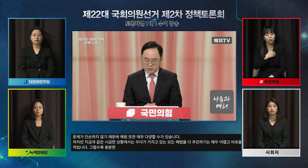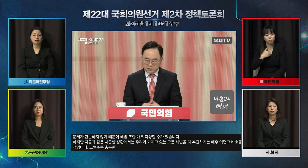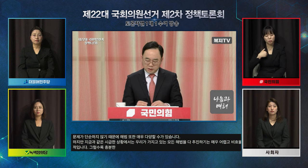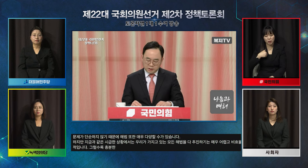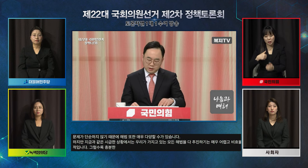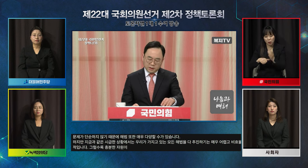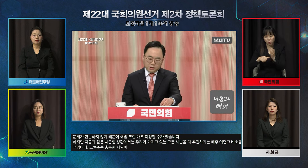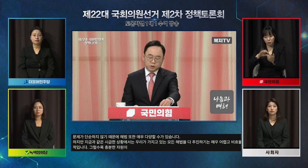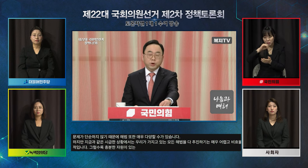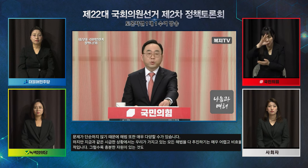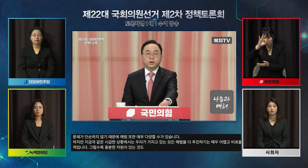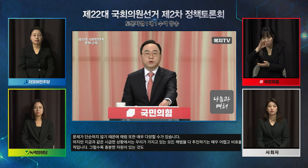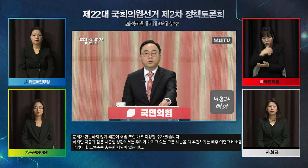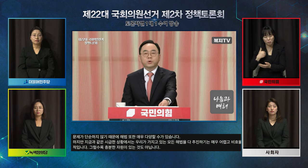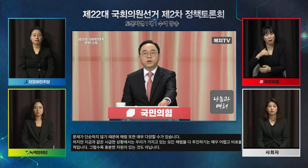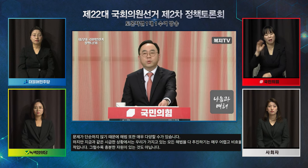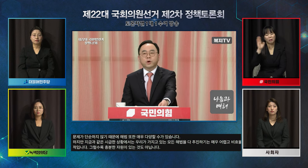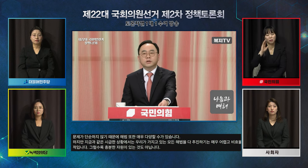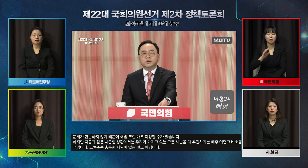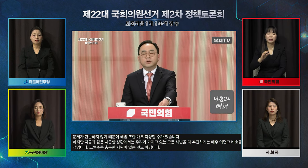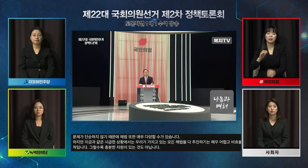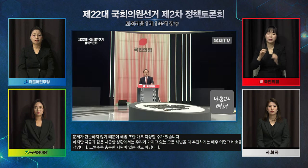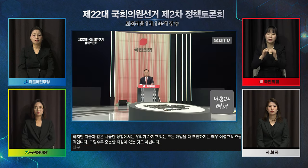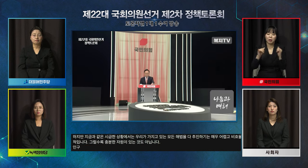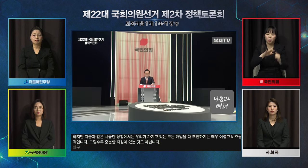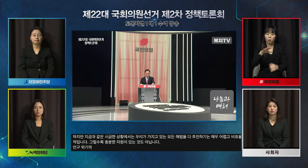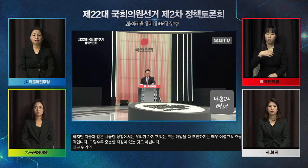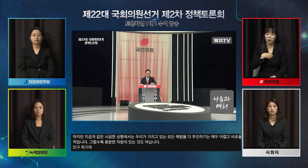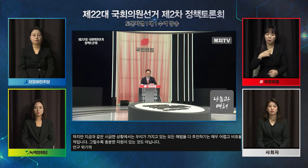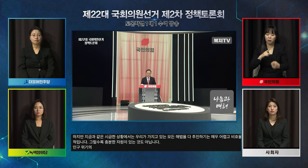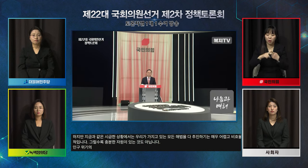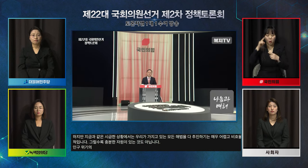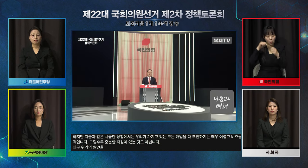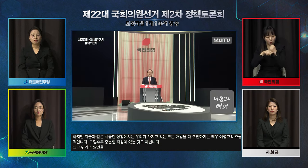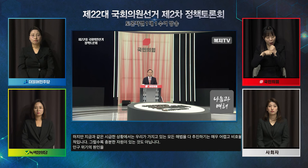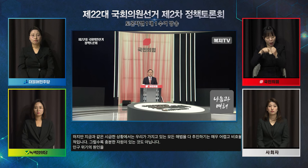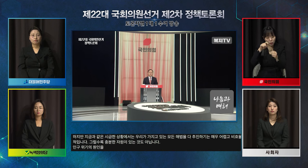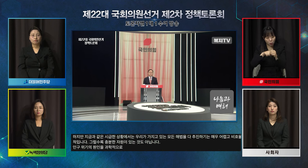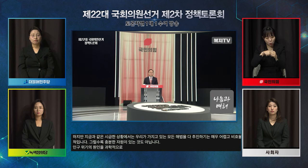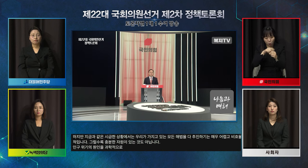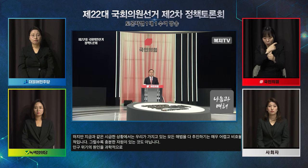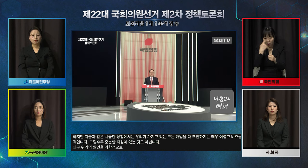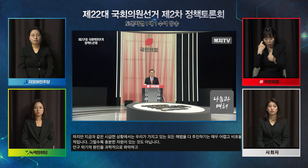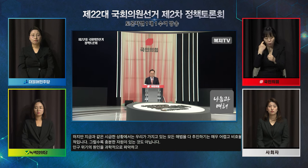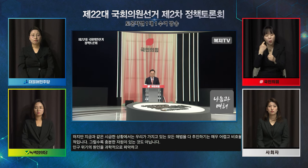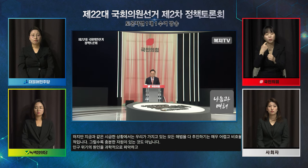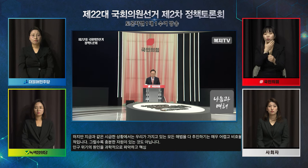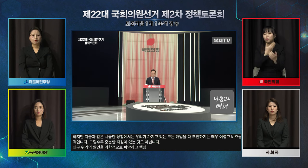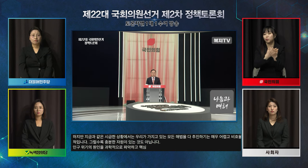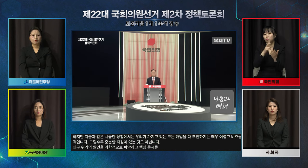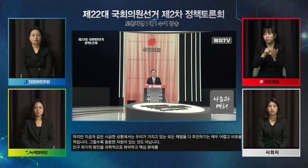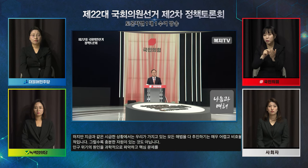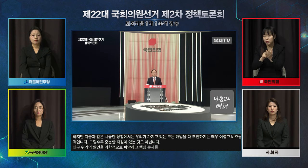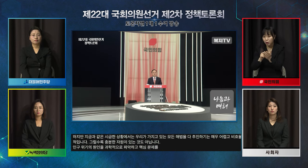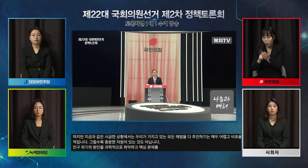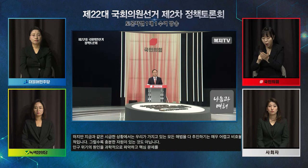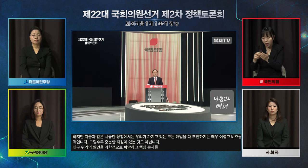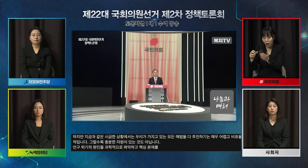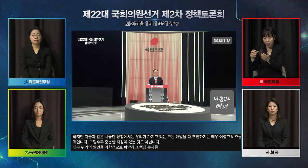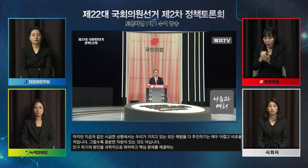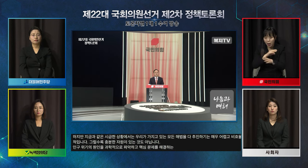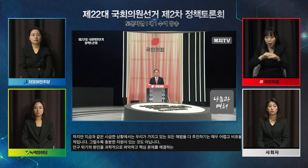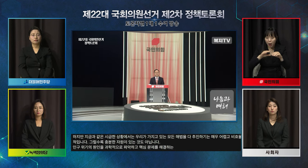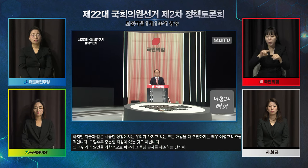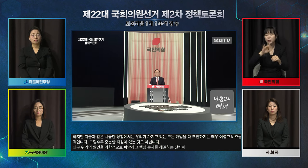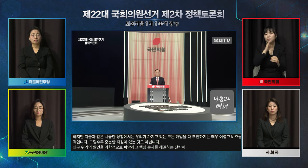것도 아닙니다. 인구 위기의 원인을 과학적으로 파악하고 핵심 문제를 해결하는 전략이